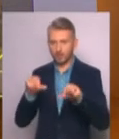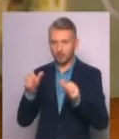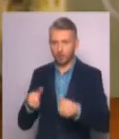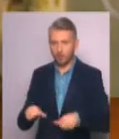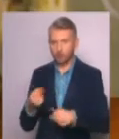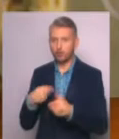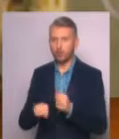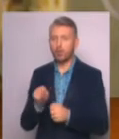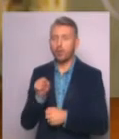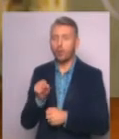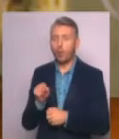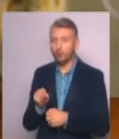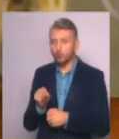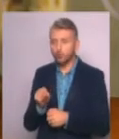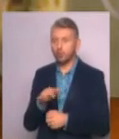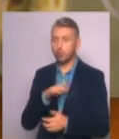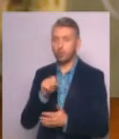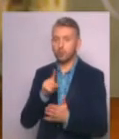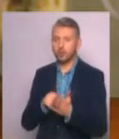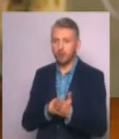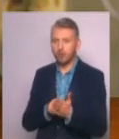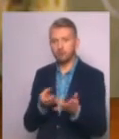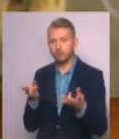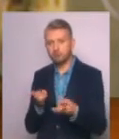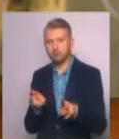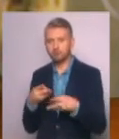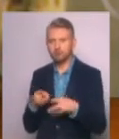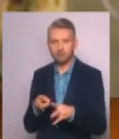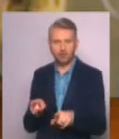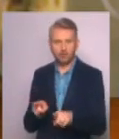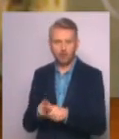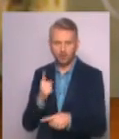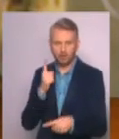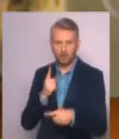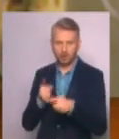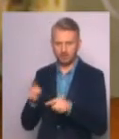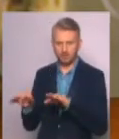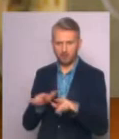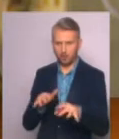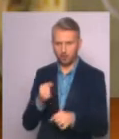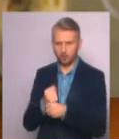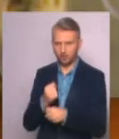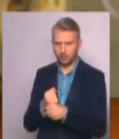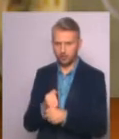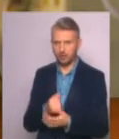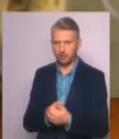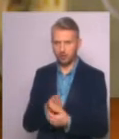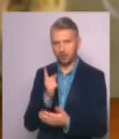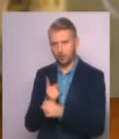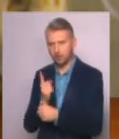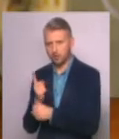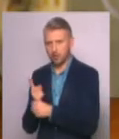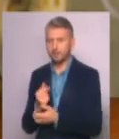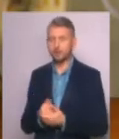Тому отут якраз дійсно було питання, чи слід серйозний такий радикалізм вмикати саме у ці дні. Почули.